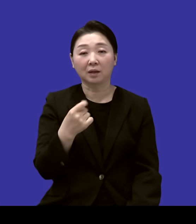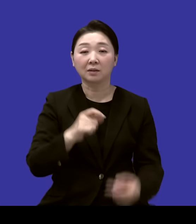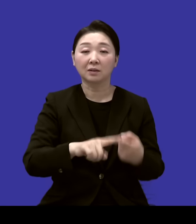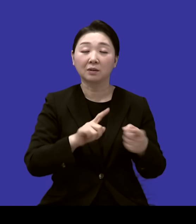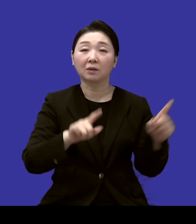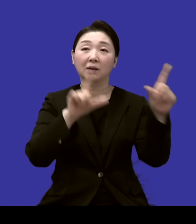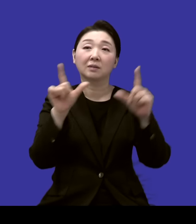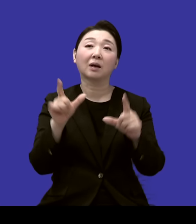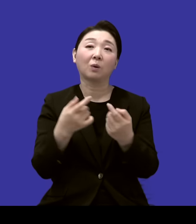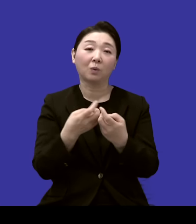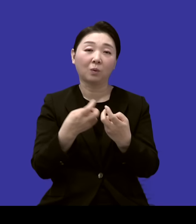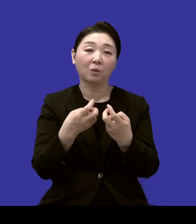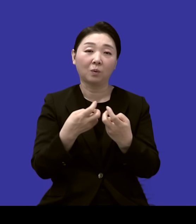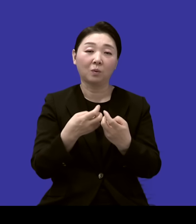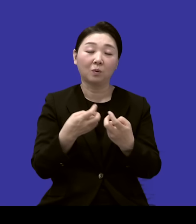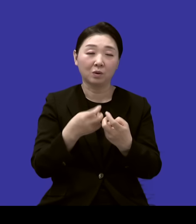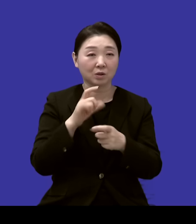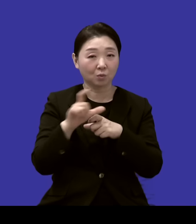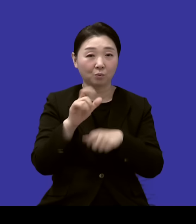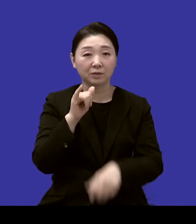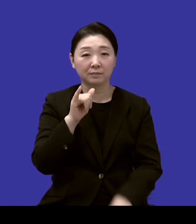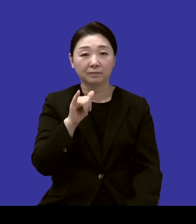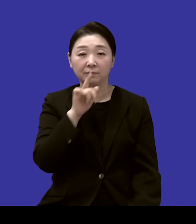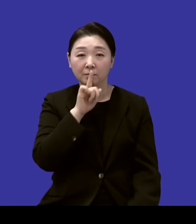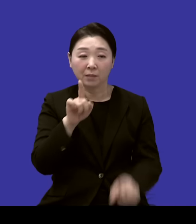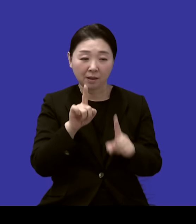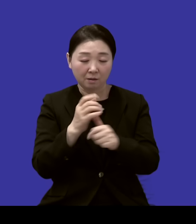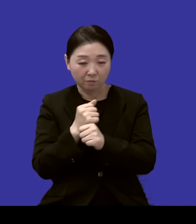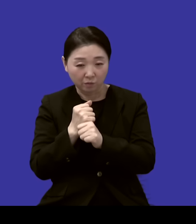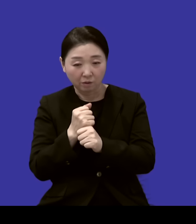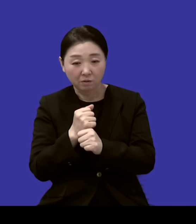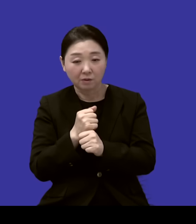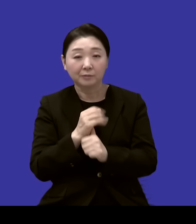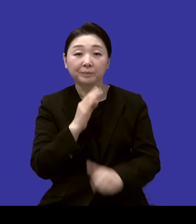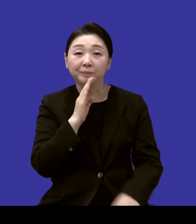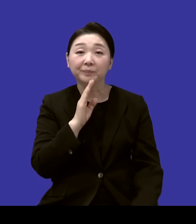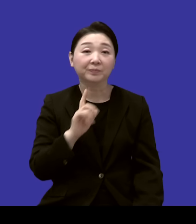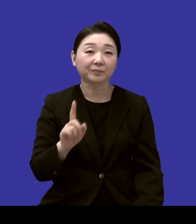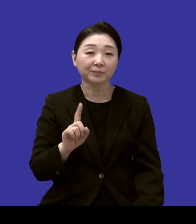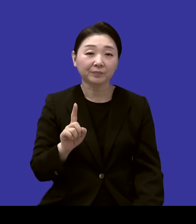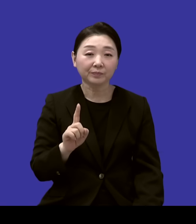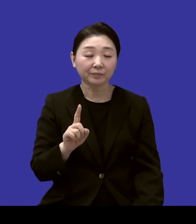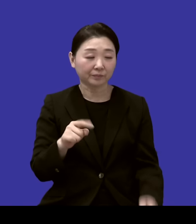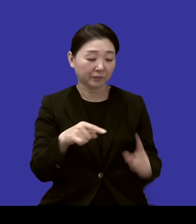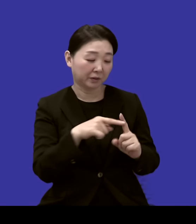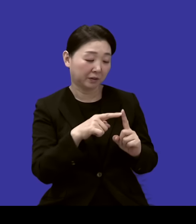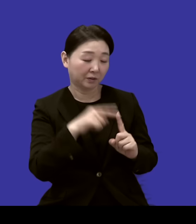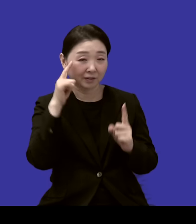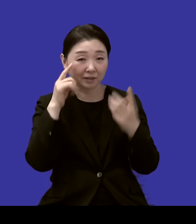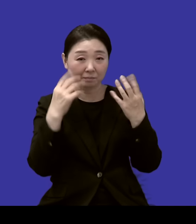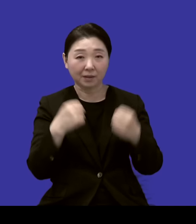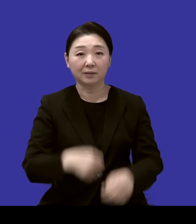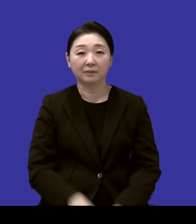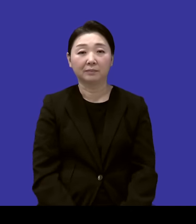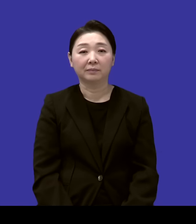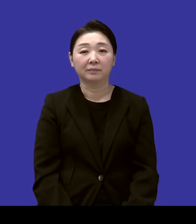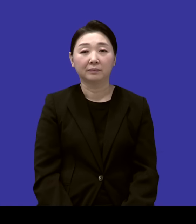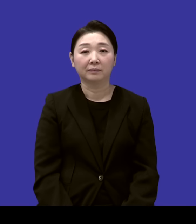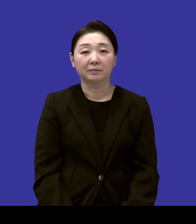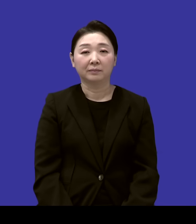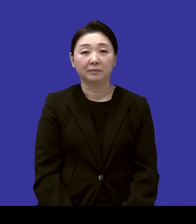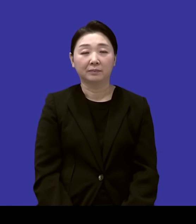살려면 어떻게 해야 되지? 그런 고민을 했고 이 말씀을 붙잡고 좀 많은 좀 긍정적인 생각을 했던 것 같습니다. 그러네요.